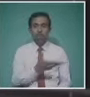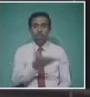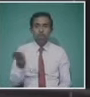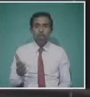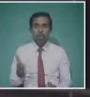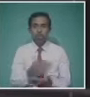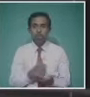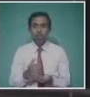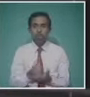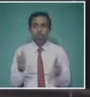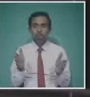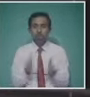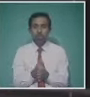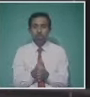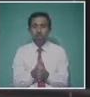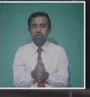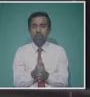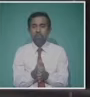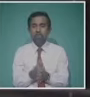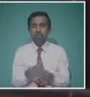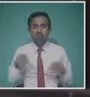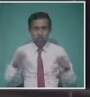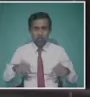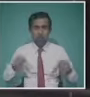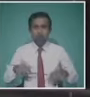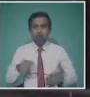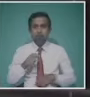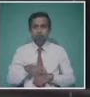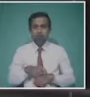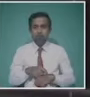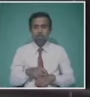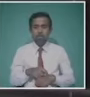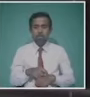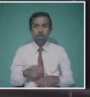සියලු දෙනාත් සමග කියලා මේ අවස්ථාව